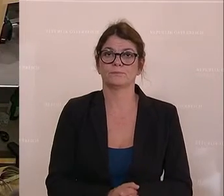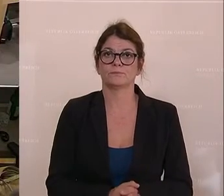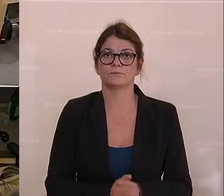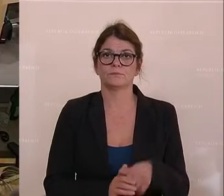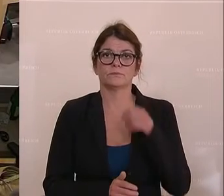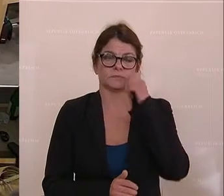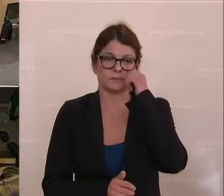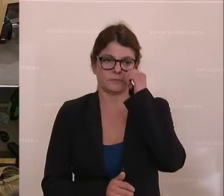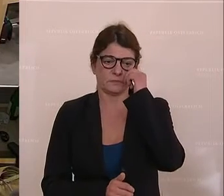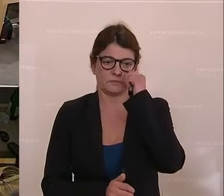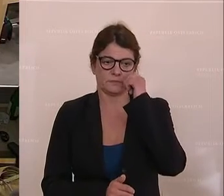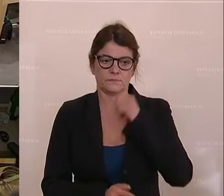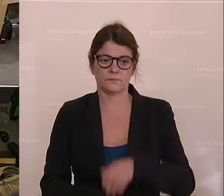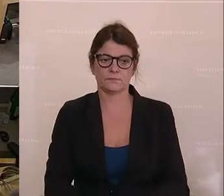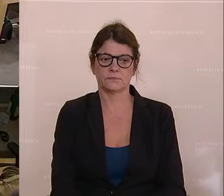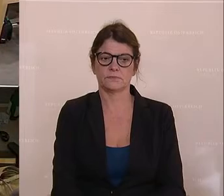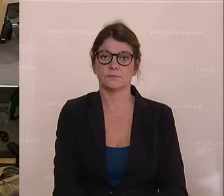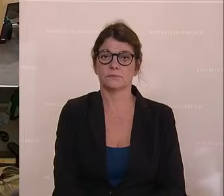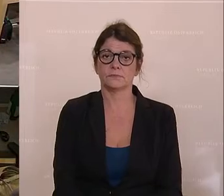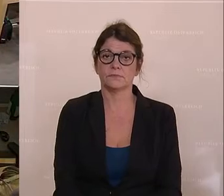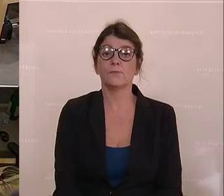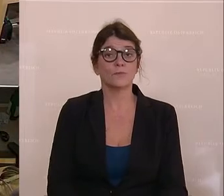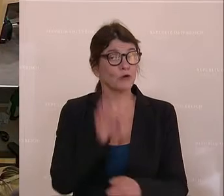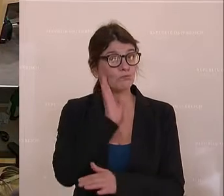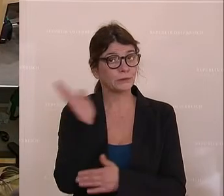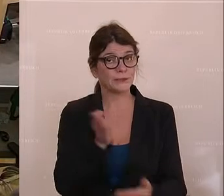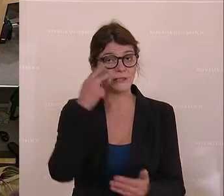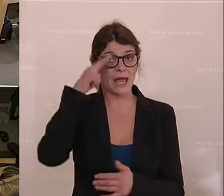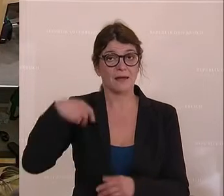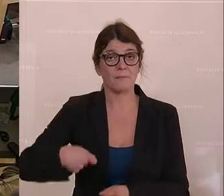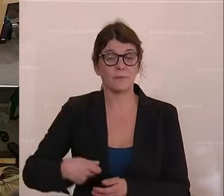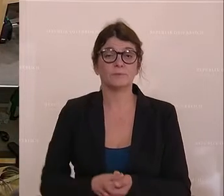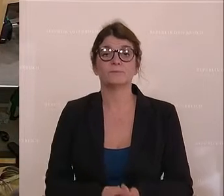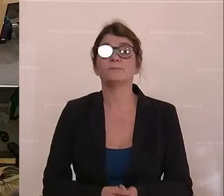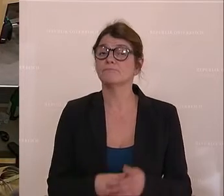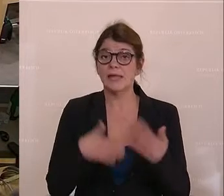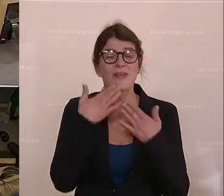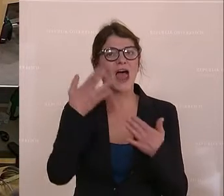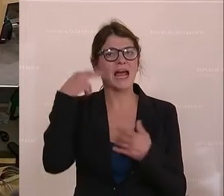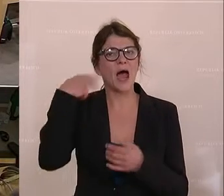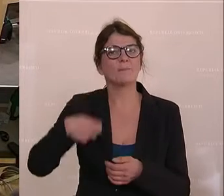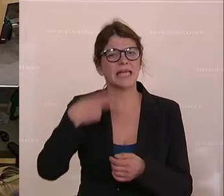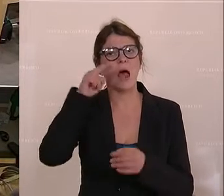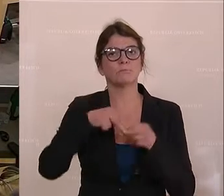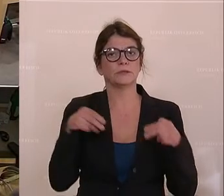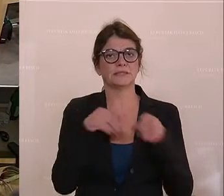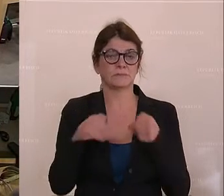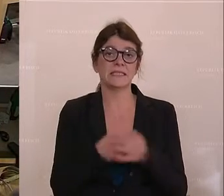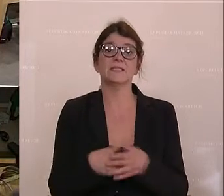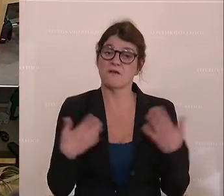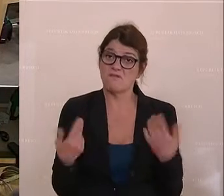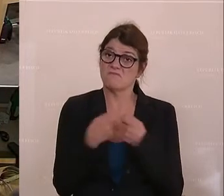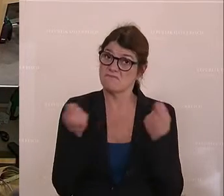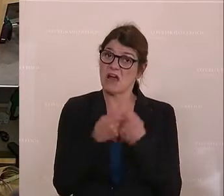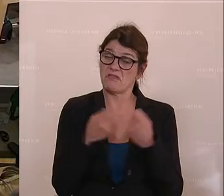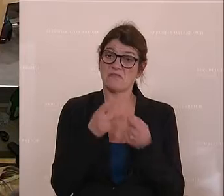Zahnärztegesetz und Zahnärztekammergesetz setzt Dietmar Keck fort von der SPÖ, Sprecher für Senioren. Schon spannend,